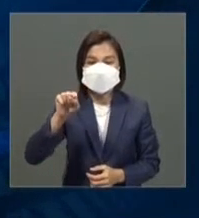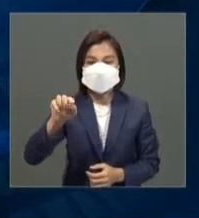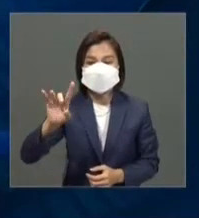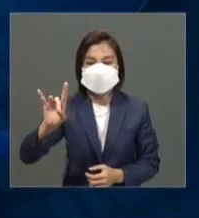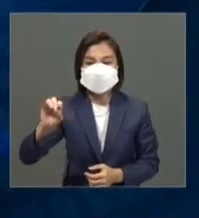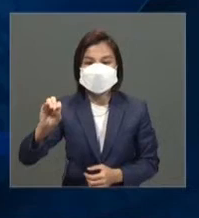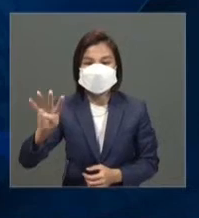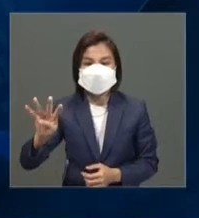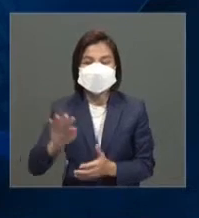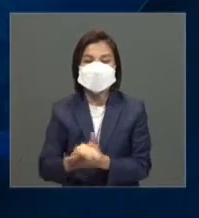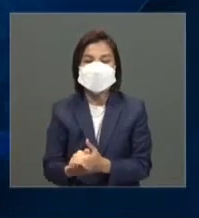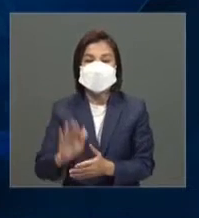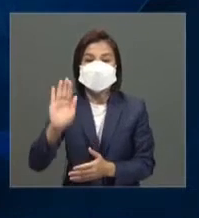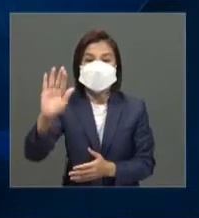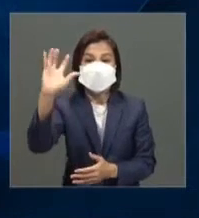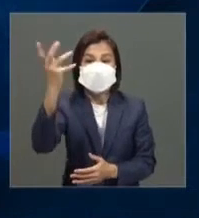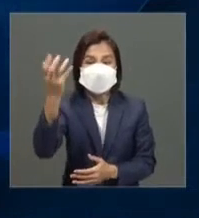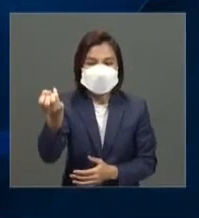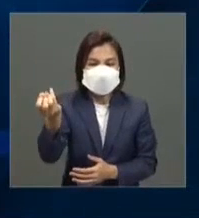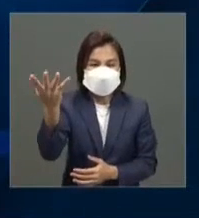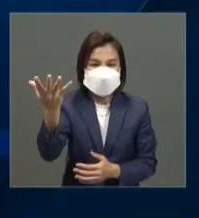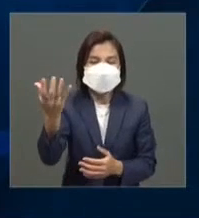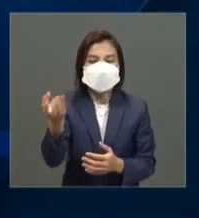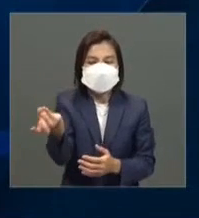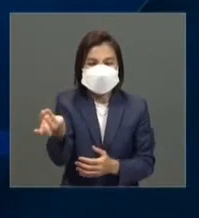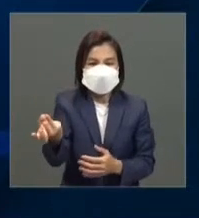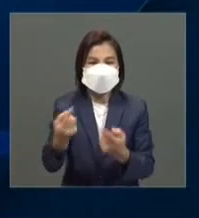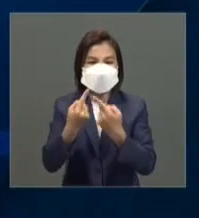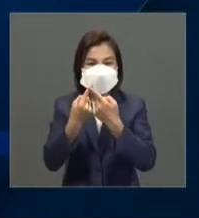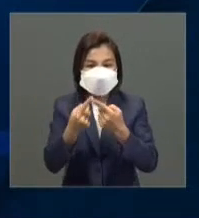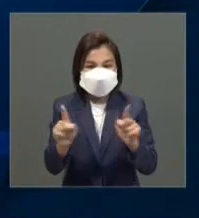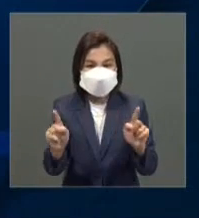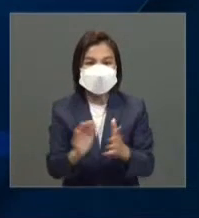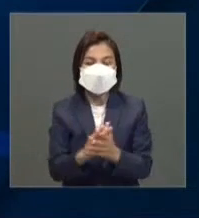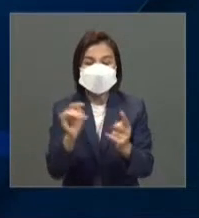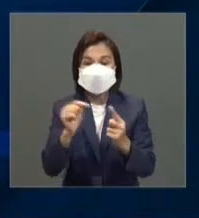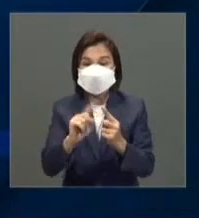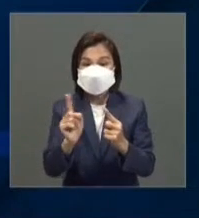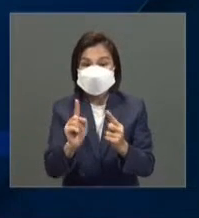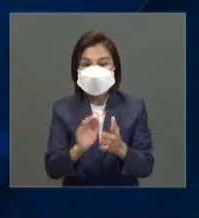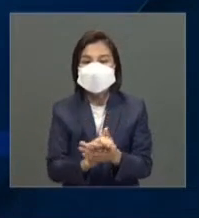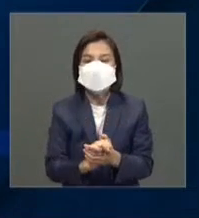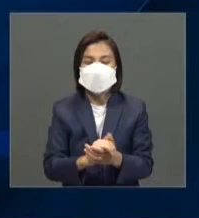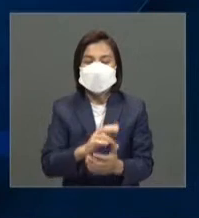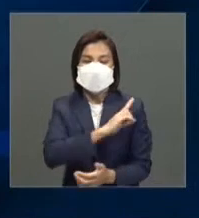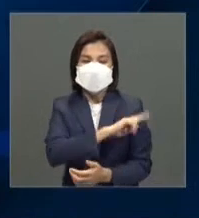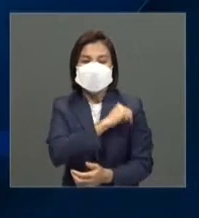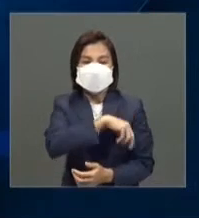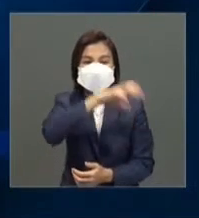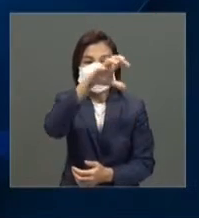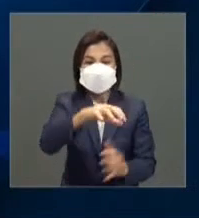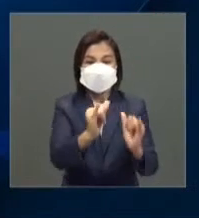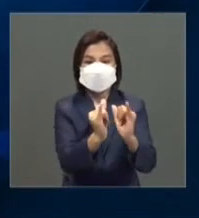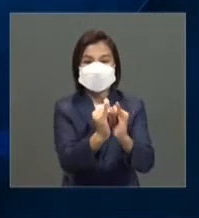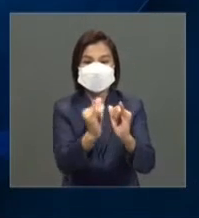กว่าของโลกอยู่นะครับแต่ไงก็ตามแต่ในตัวเลขของผู้ที่รักษาตัวอยู่ในโรงพยาบาลถึ